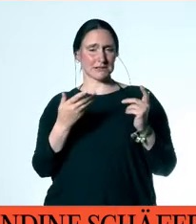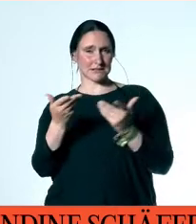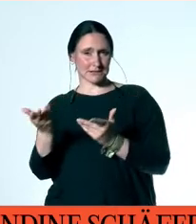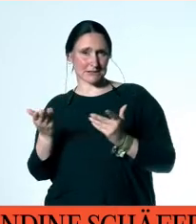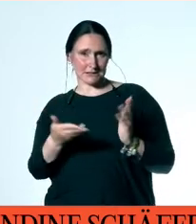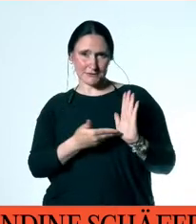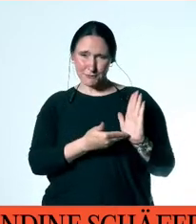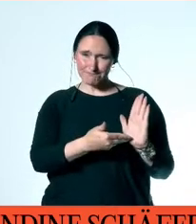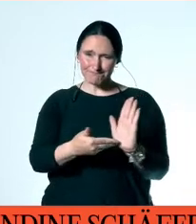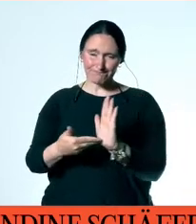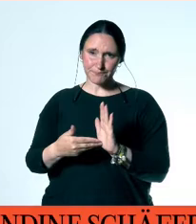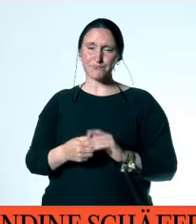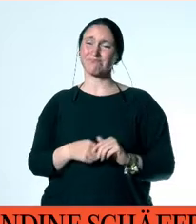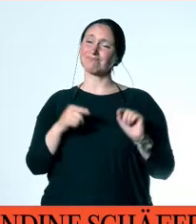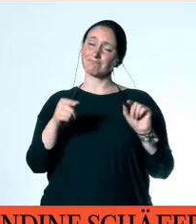in Quito